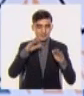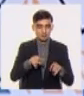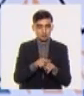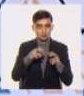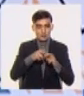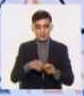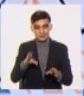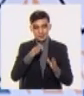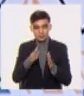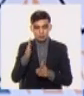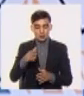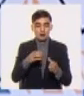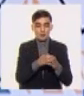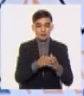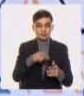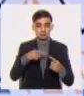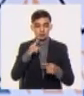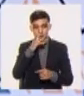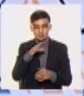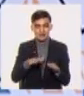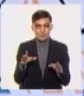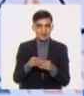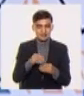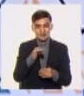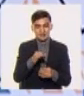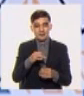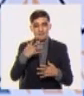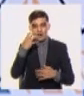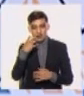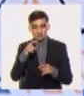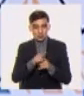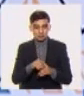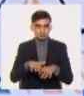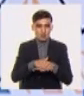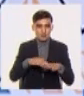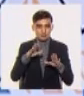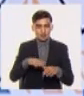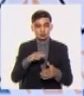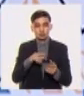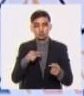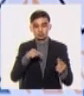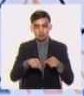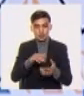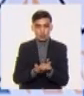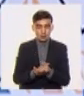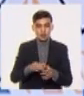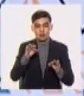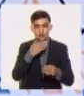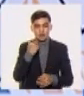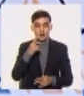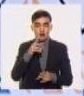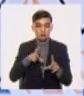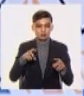Так команды больше не выходят на поле с детьми, не строятся, не фотографируются, не жмут друг другу руки. На трибунах нет зрителей,